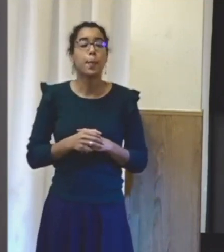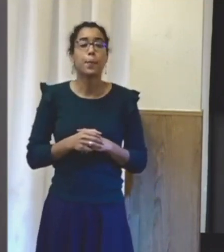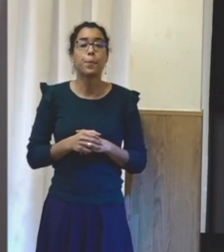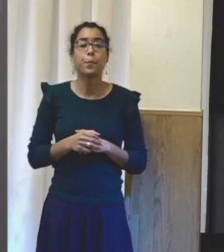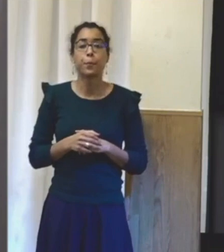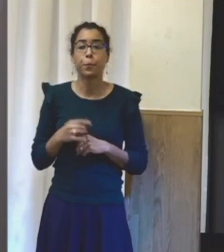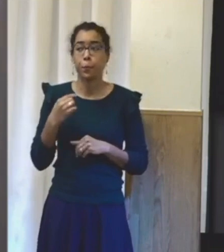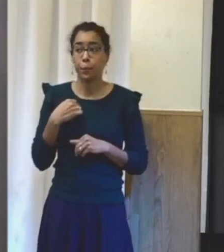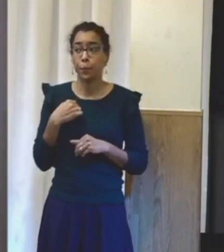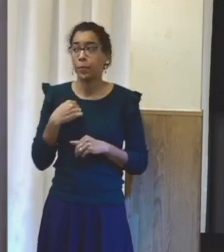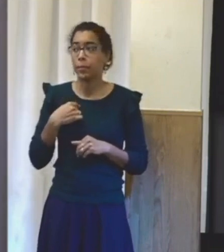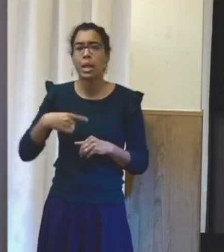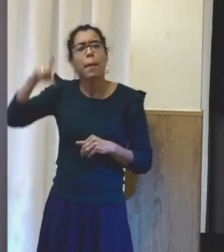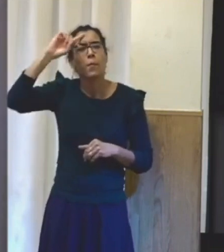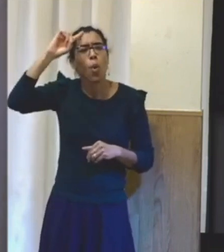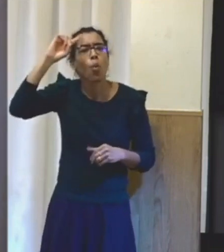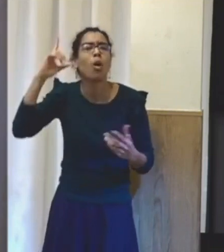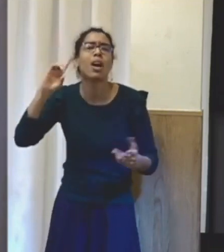J'ai écrit cette parole. Mais pourquoi Dieu?